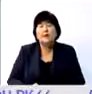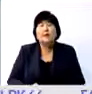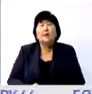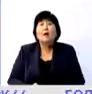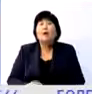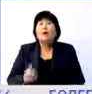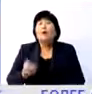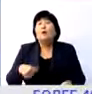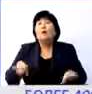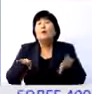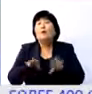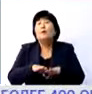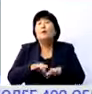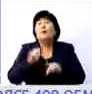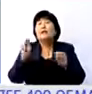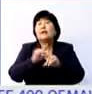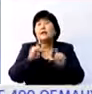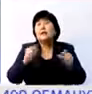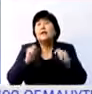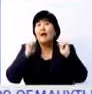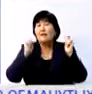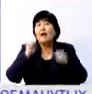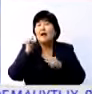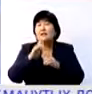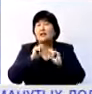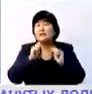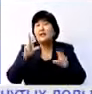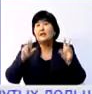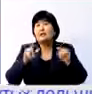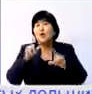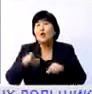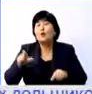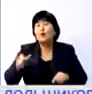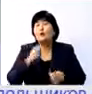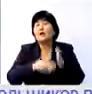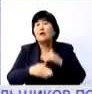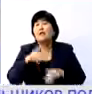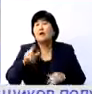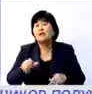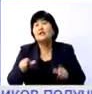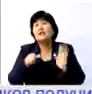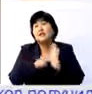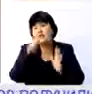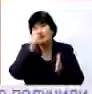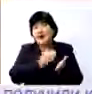У реабилитационного центра для инвалидов именины. Центр, который подарил надежду людям с ограниченными возможностями 6